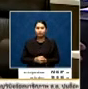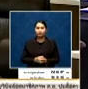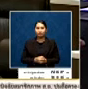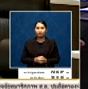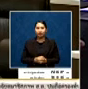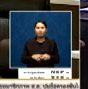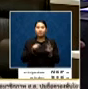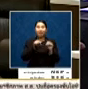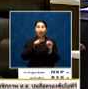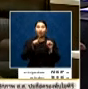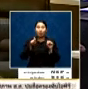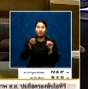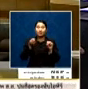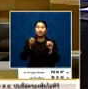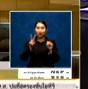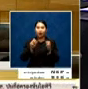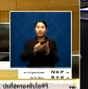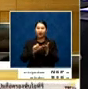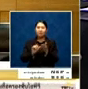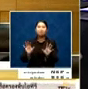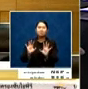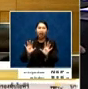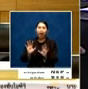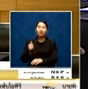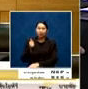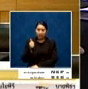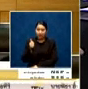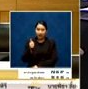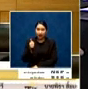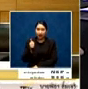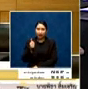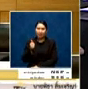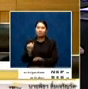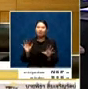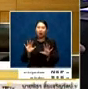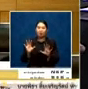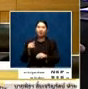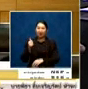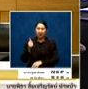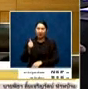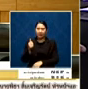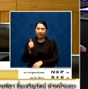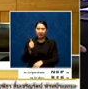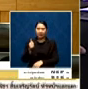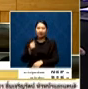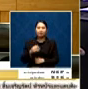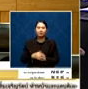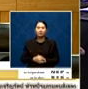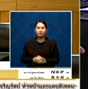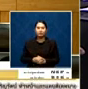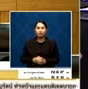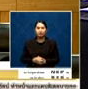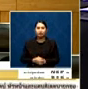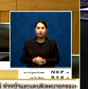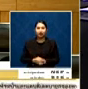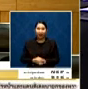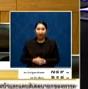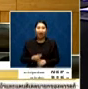งสมองหรือภูมิปัญญาหรือความอะไรต่างๆที่แบบน่าเกลียดของตัวเองขึ้นมาเนี่ย มันได้ผลสำหรับเ